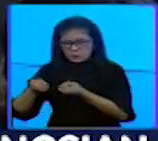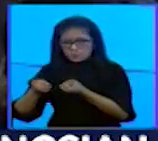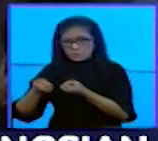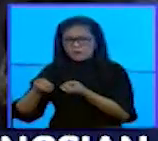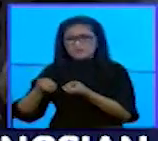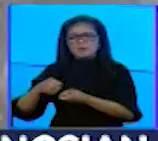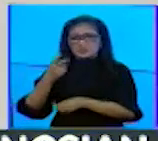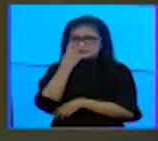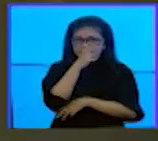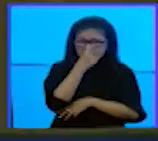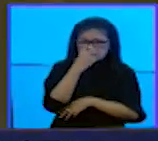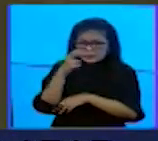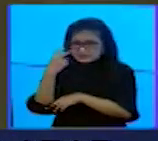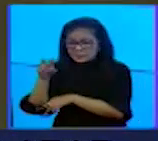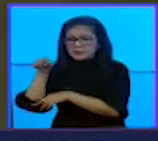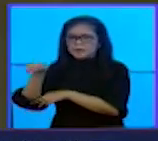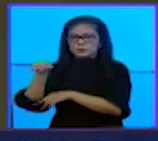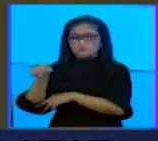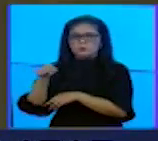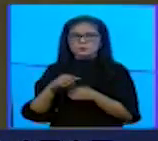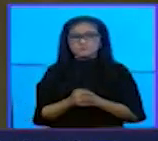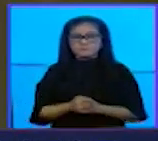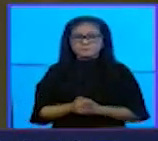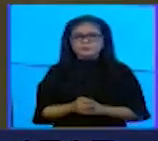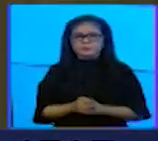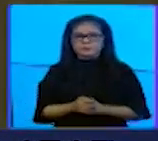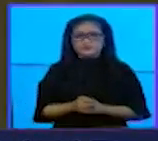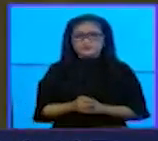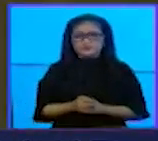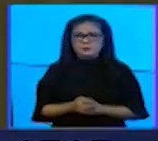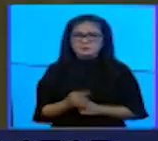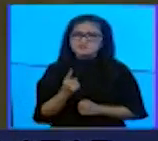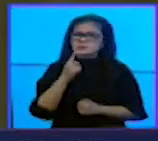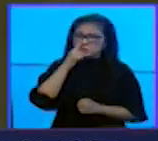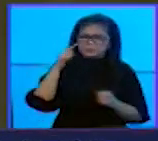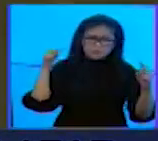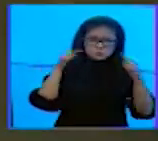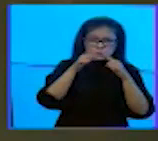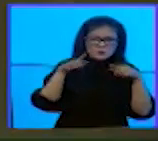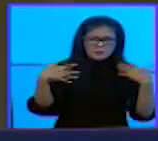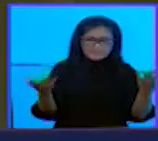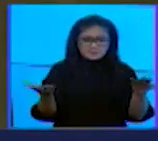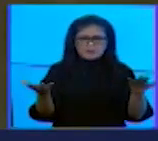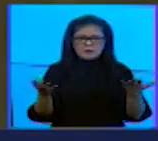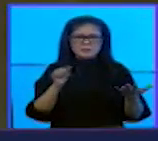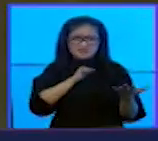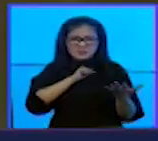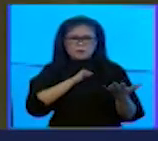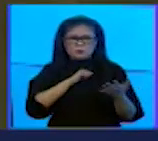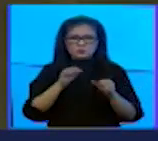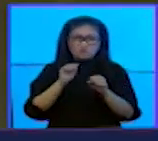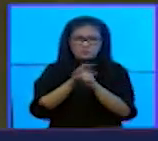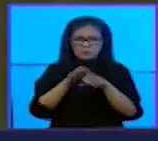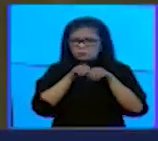tracing. Saya dilakukan swab ini karena memang banyak pengungsi di sini karena kan apa namanya tidak ada jaga jarak